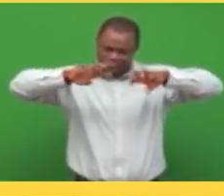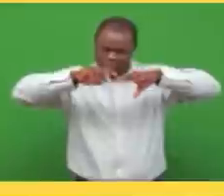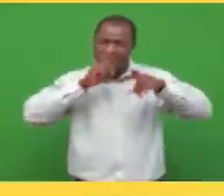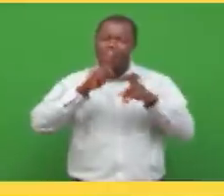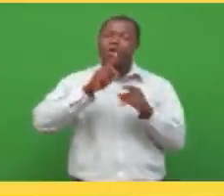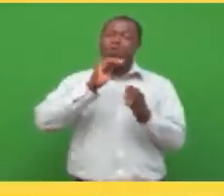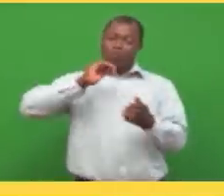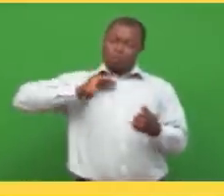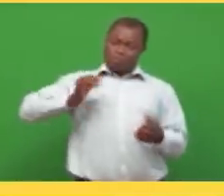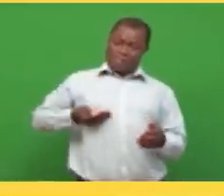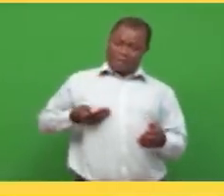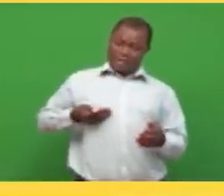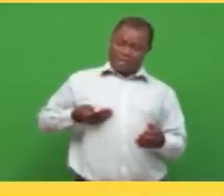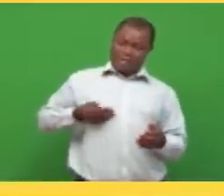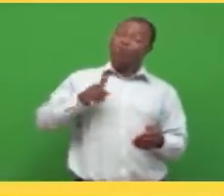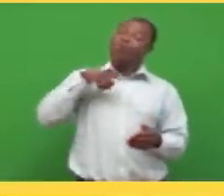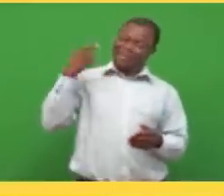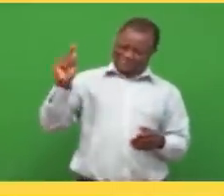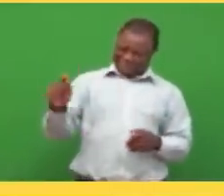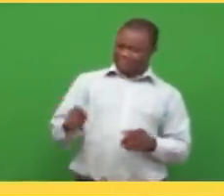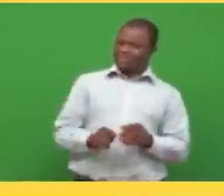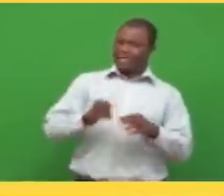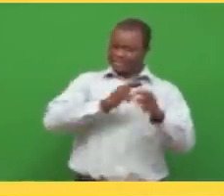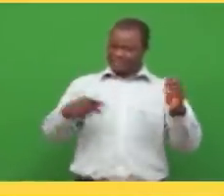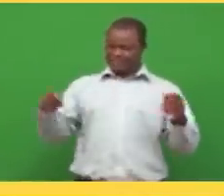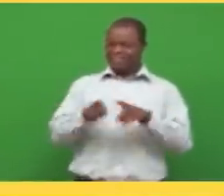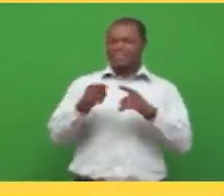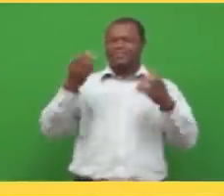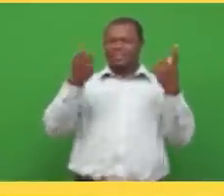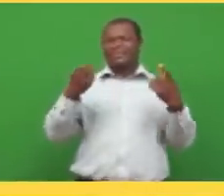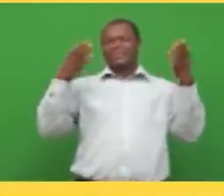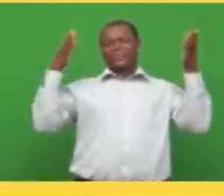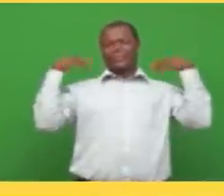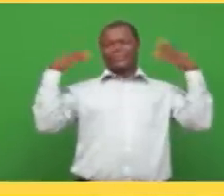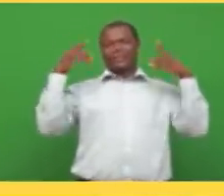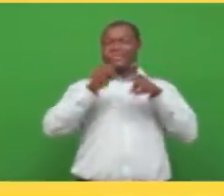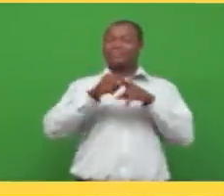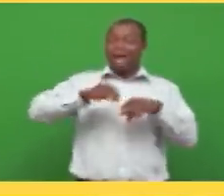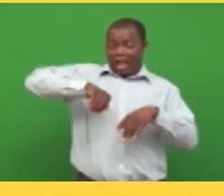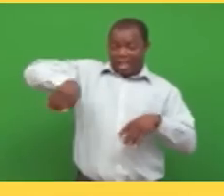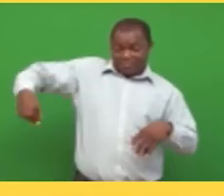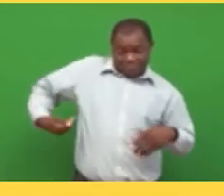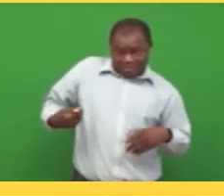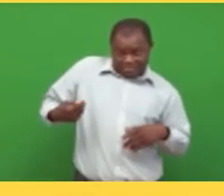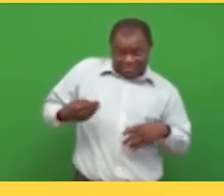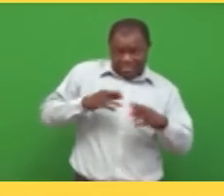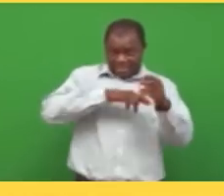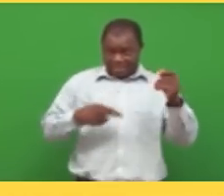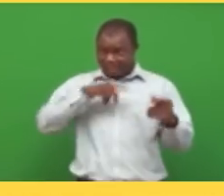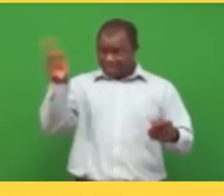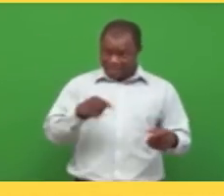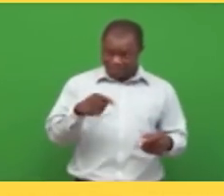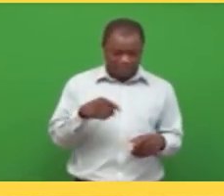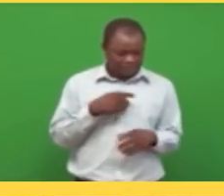dzemukadzi dzinodekara kana dzashanya. Asi hama dzemurume dzinenge dzichiuya negumbo rimwe chete. Havana ukaugaro